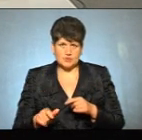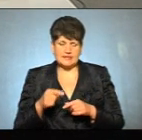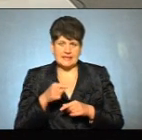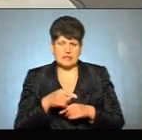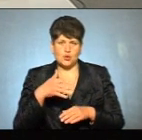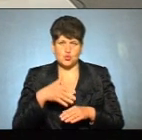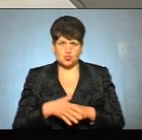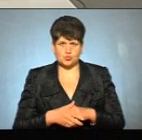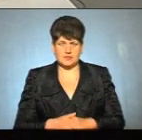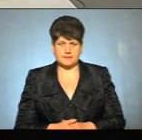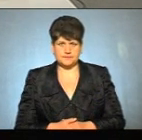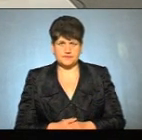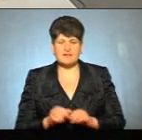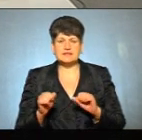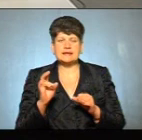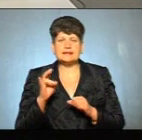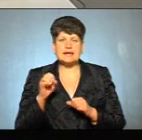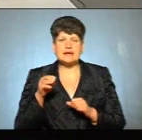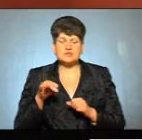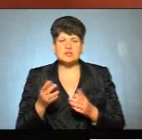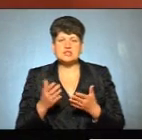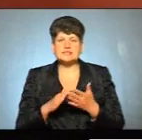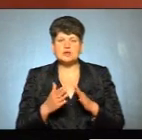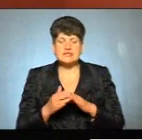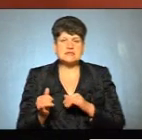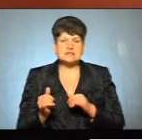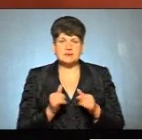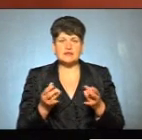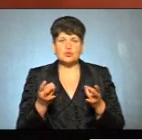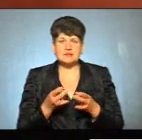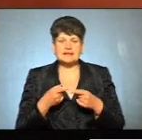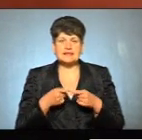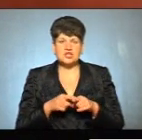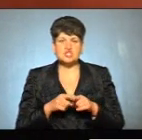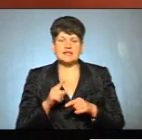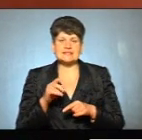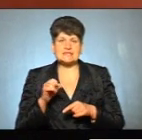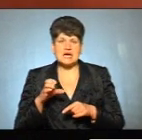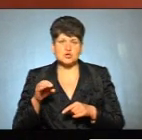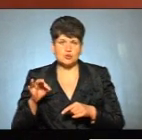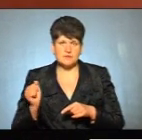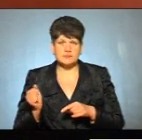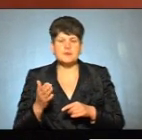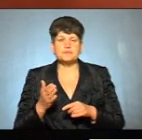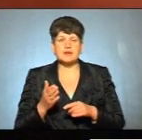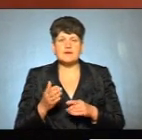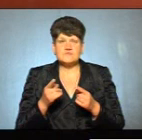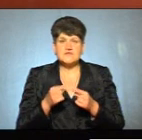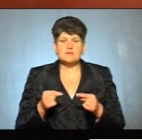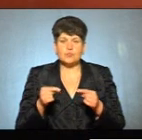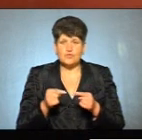розуміє. Владика Нестор, і ще ситуація із забезпеченням необхідних технічних засобів для онлайн-трансляції, відповідно,